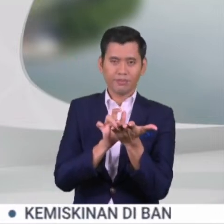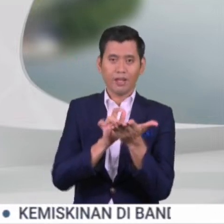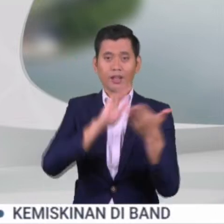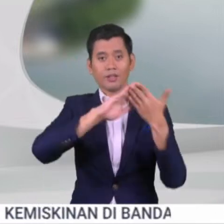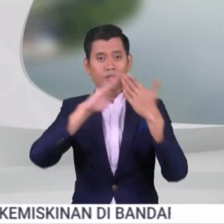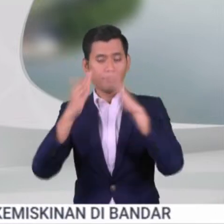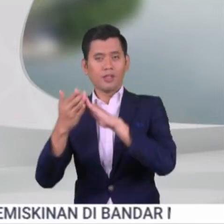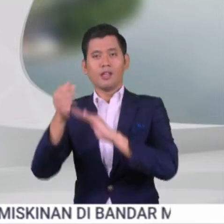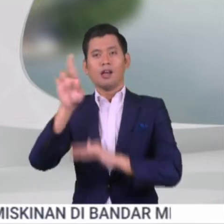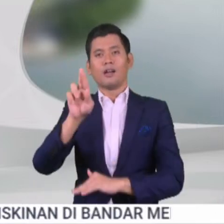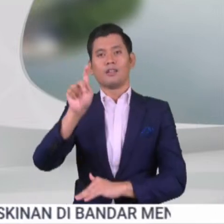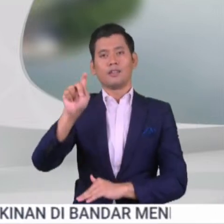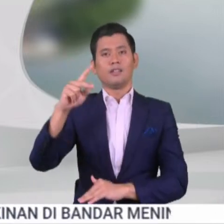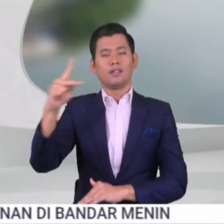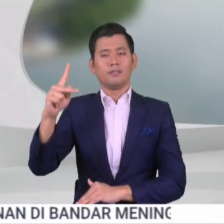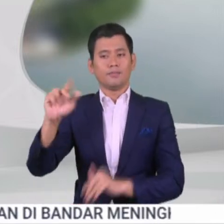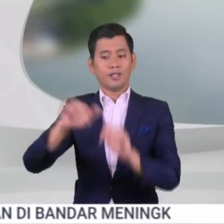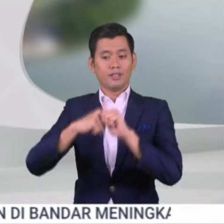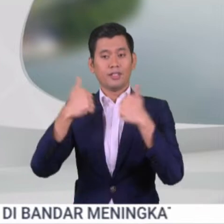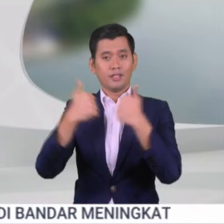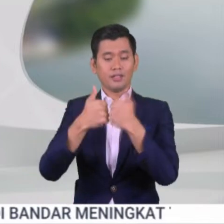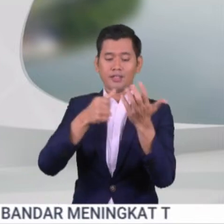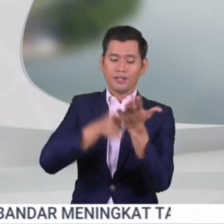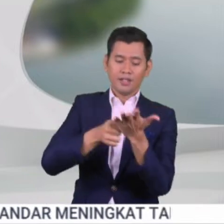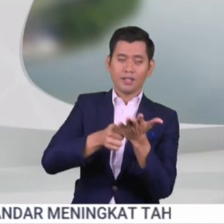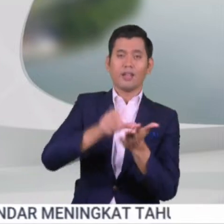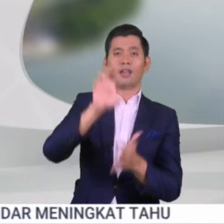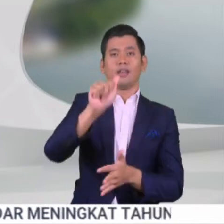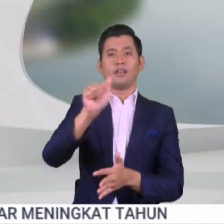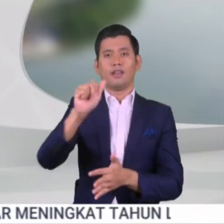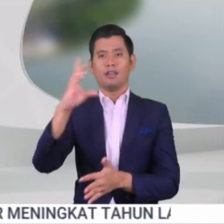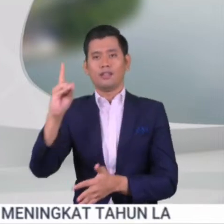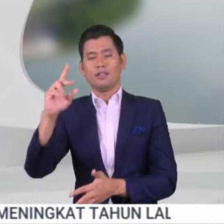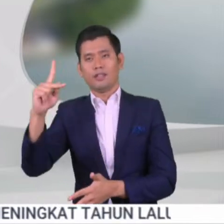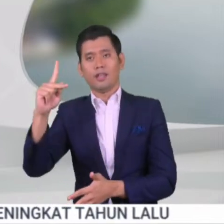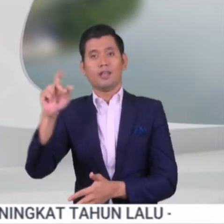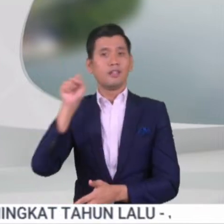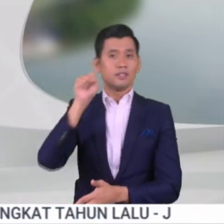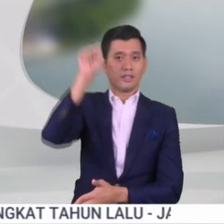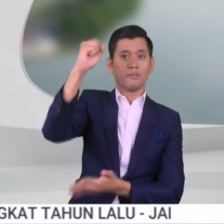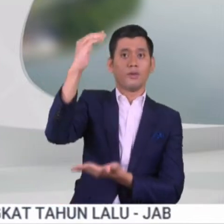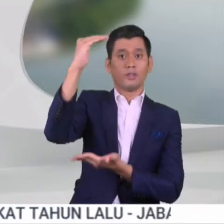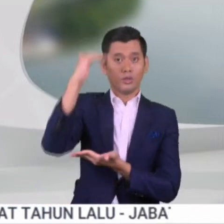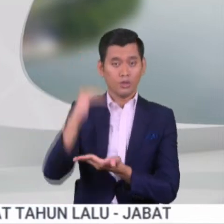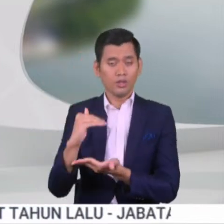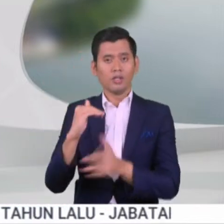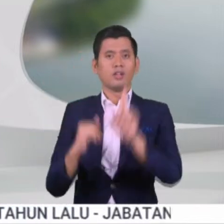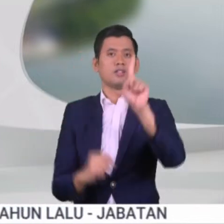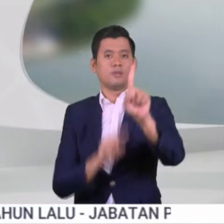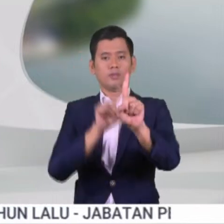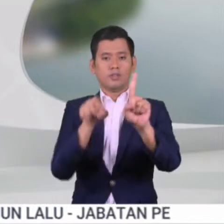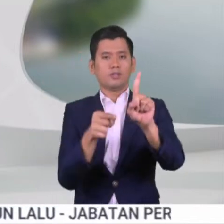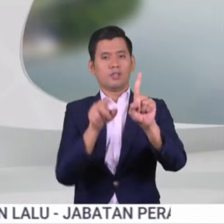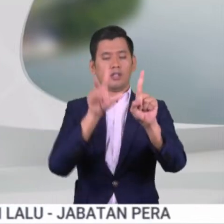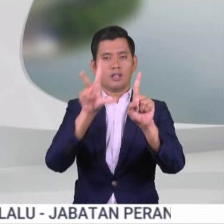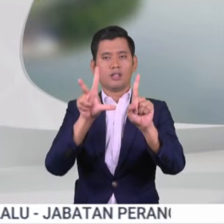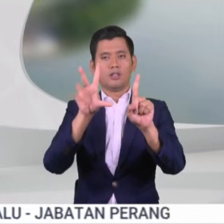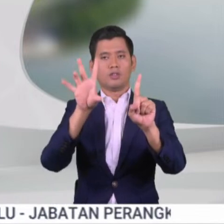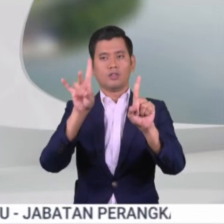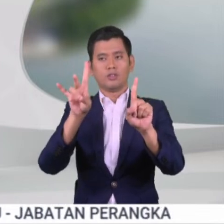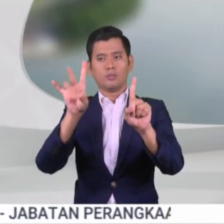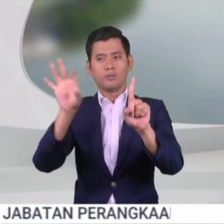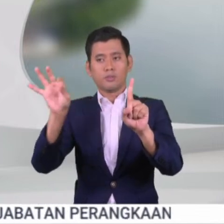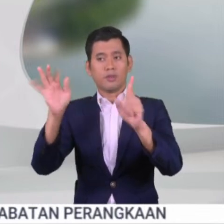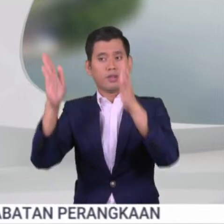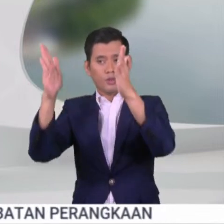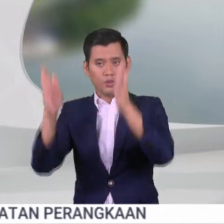komuniti RPDK, Agensi Anti Dadah Kebangsaan AADK Sabah, menurun. Seramai 1,379 orang mendaftar